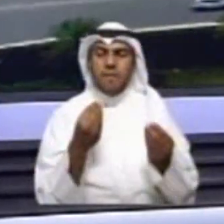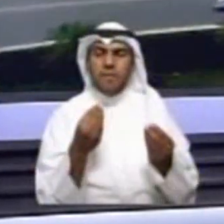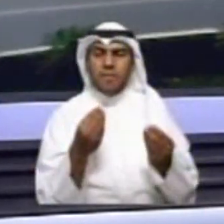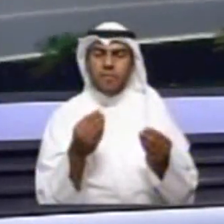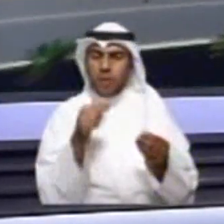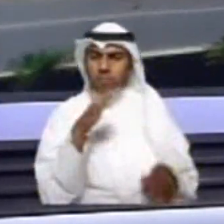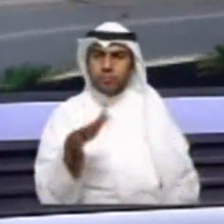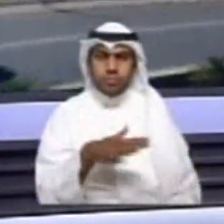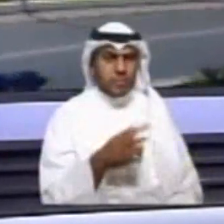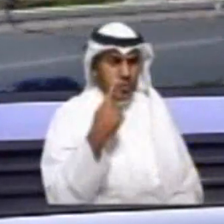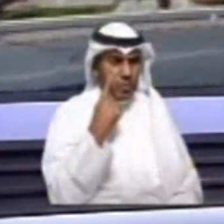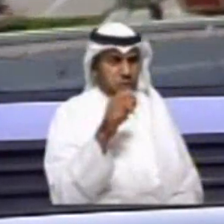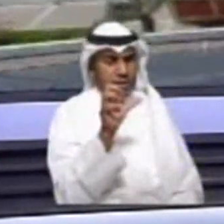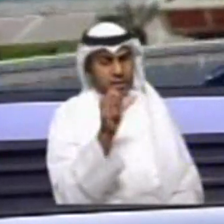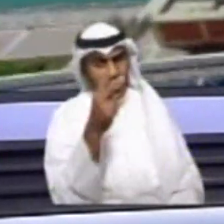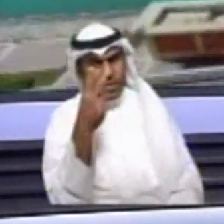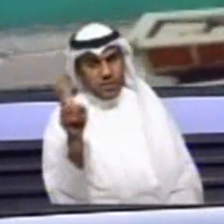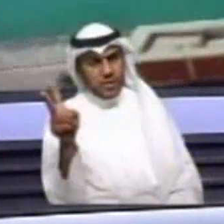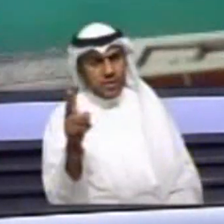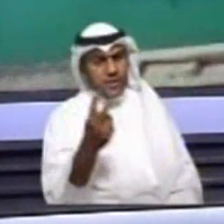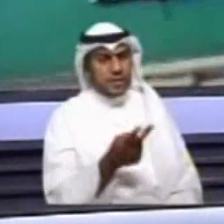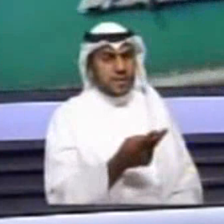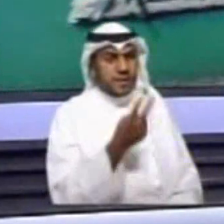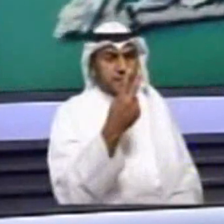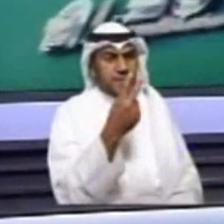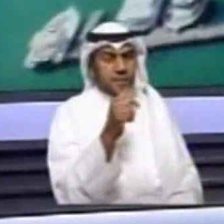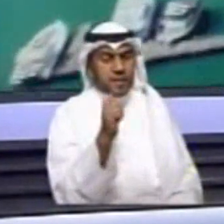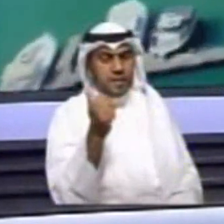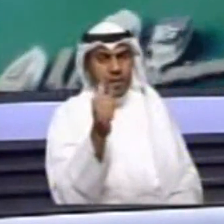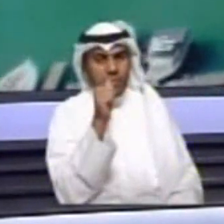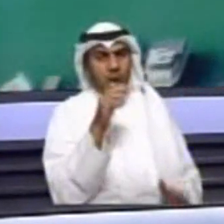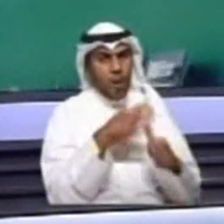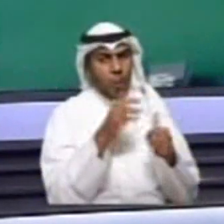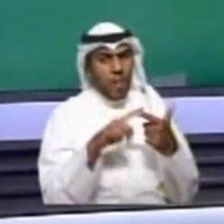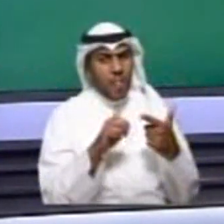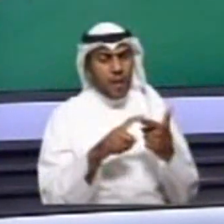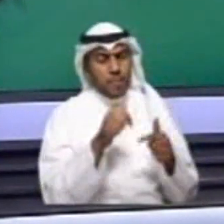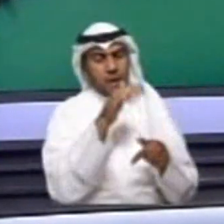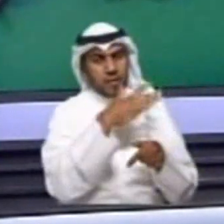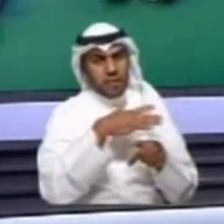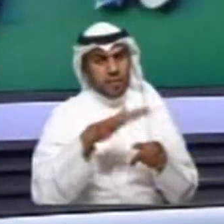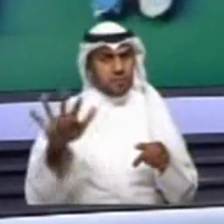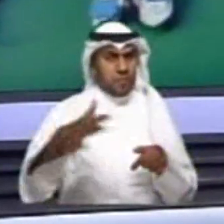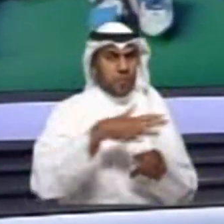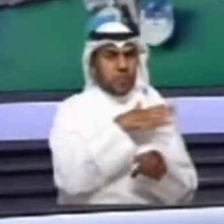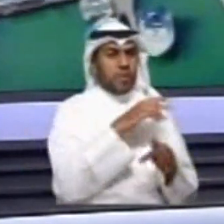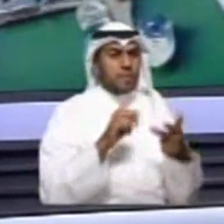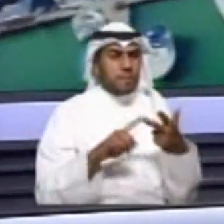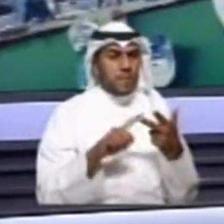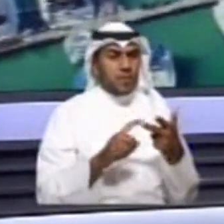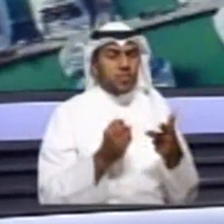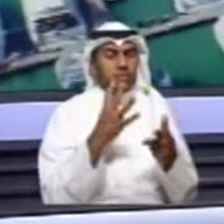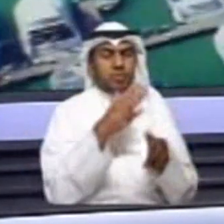الله، المد الأول الساعة 9:30 صباح الغد و7:16 المد الثاني مساء، الجزر الأول 5:00 والثانية إن شاء الله صباح